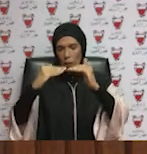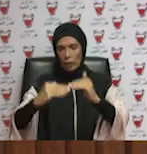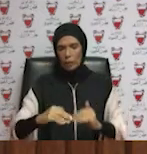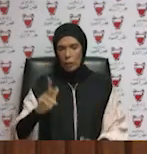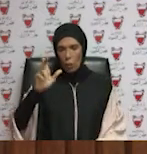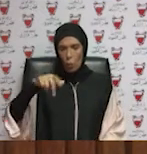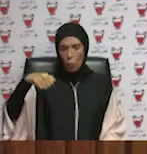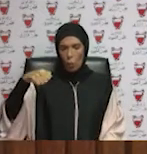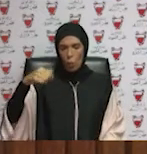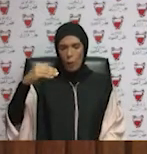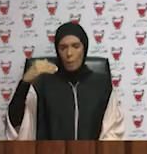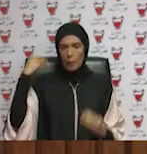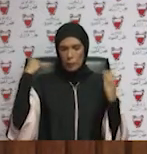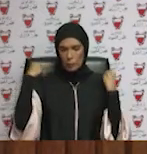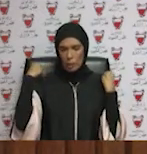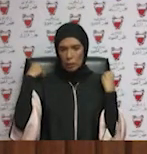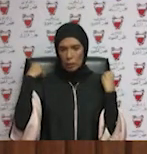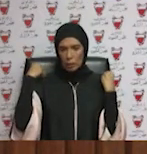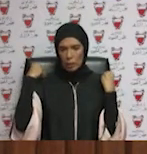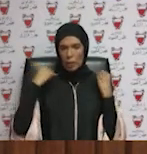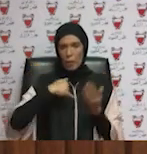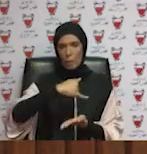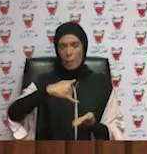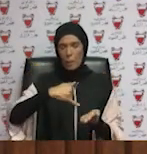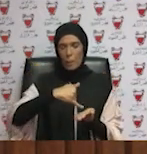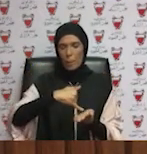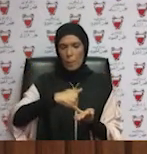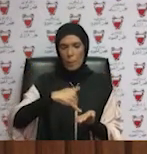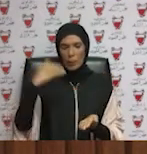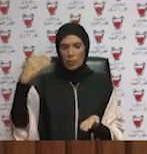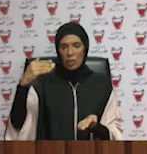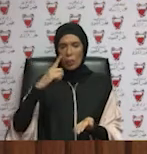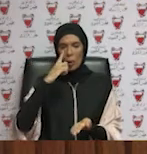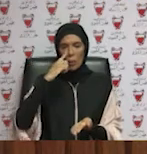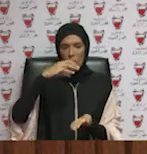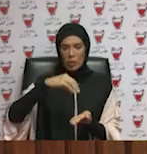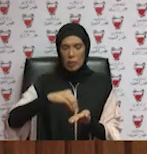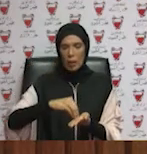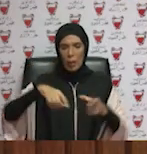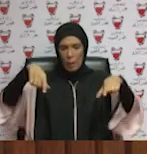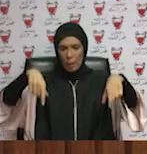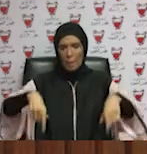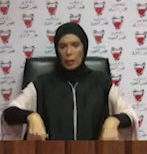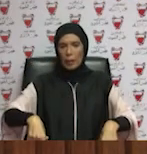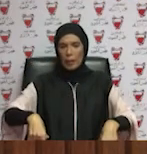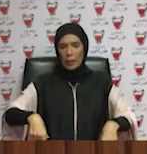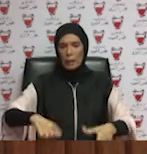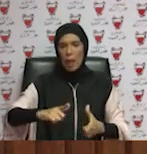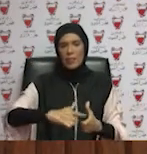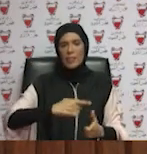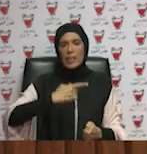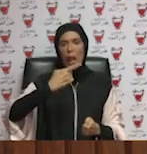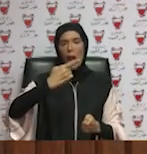الوزارة بالنسبة لإنشاء مركز شباب ونادي وملعب خاص بالنادي في منطقة